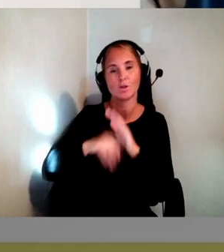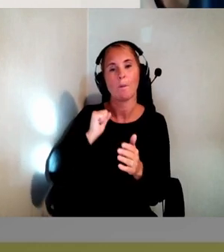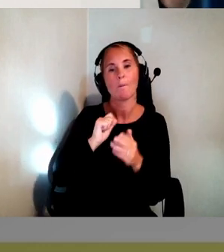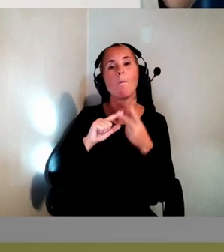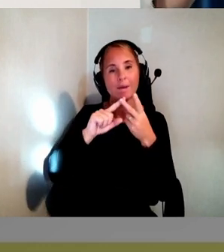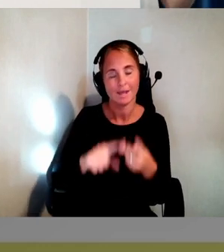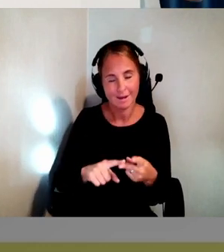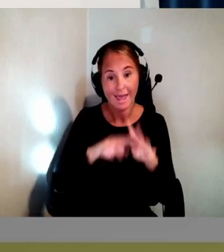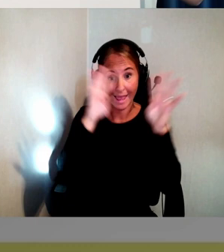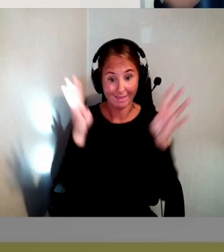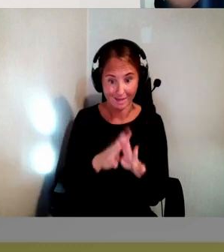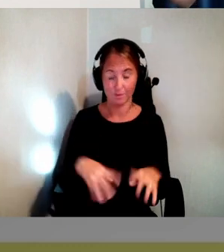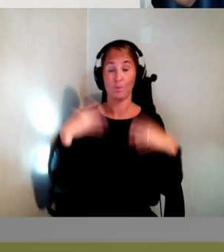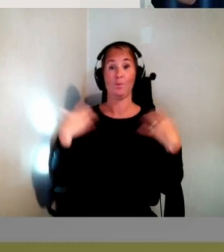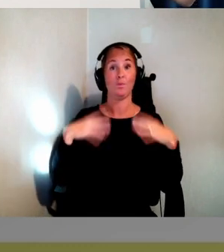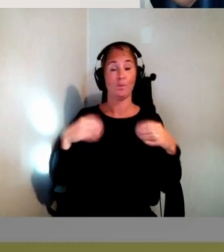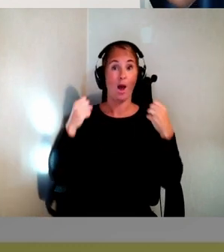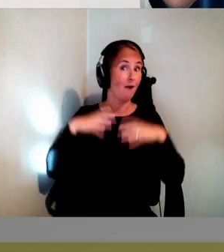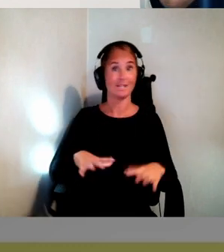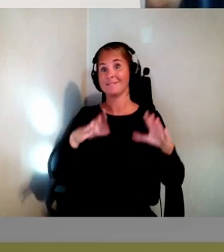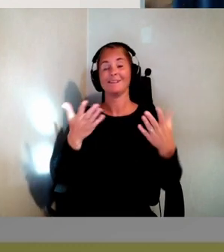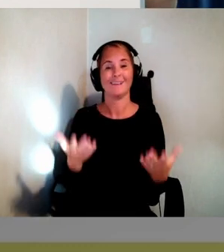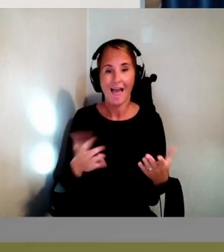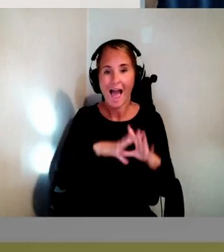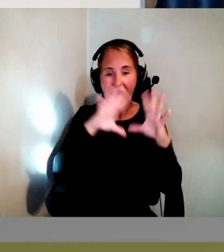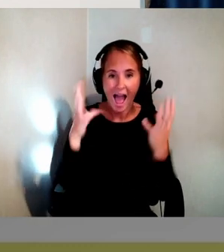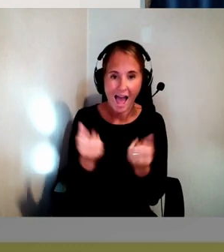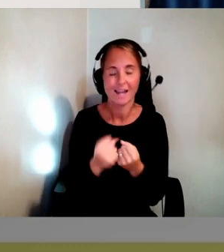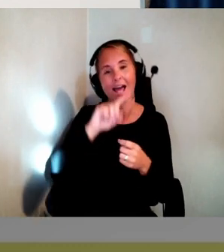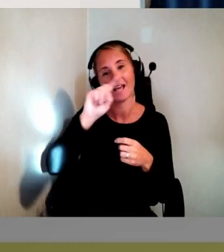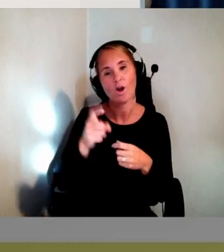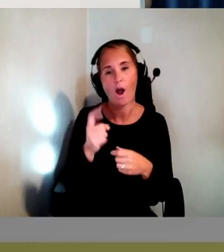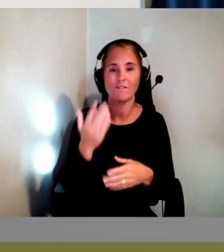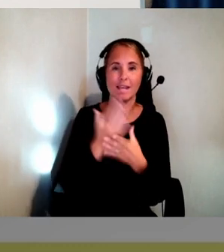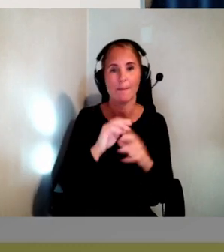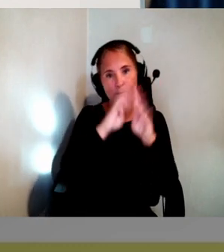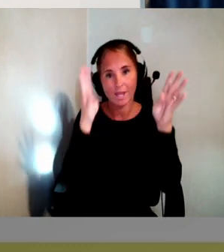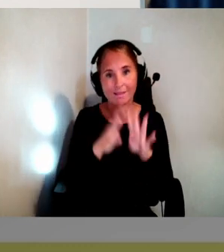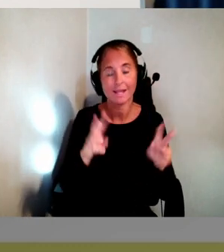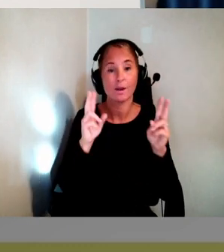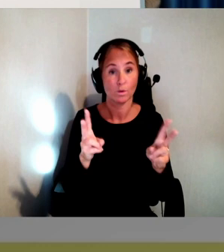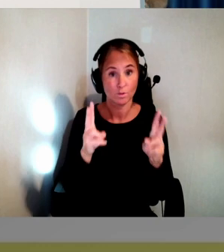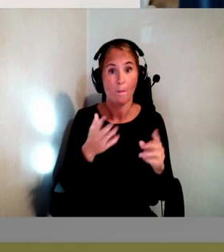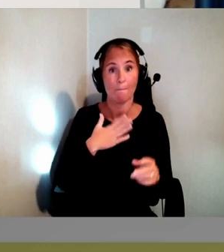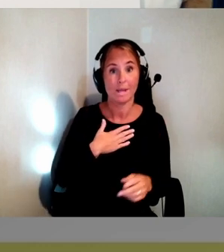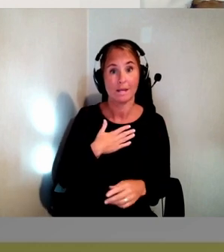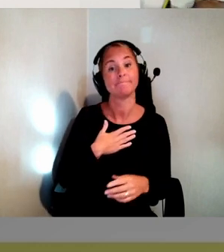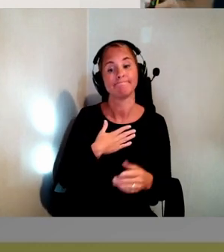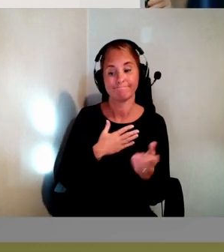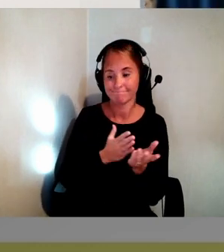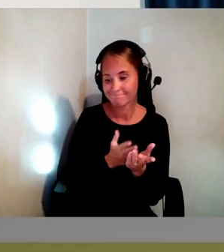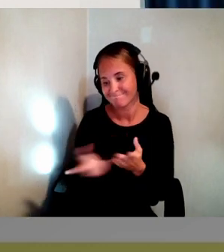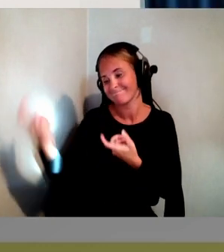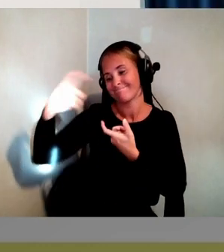eh så surprise alla de här kraven gäller ju också på internet det är så min Segway är in på detta